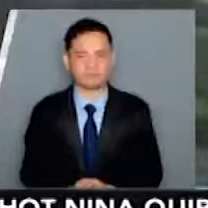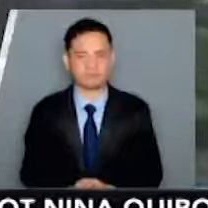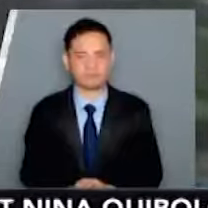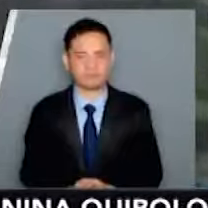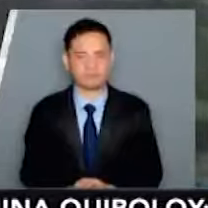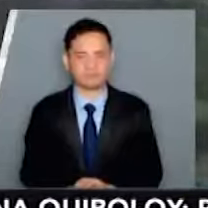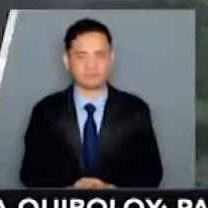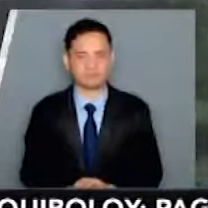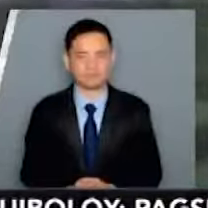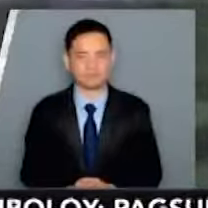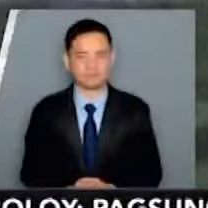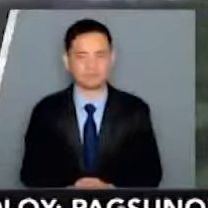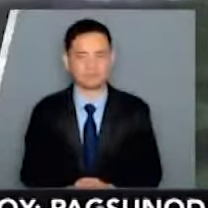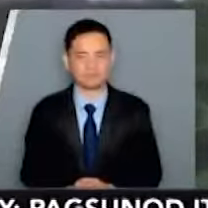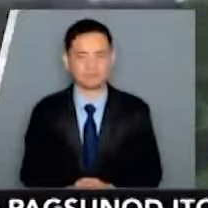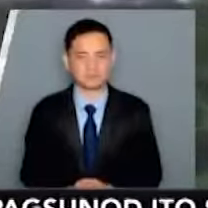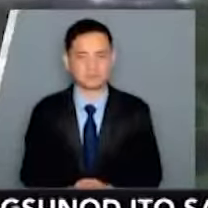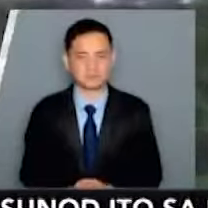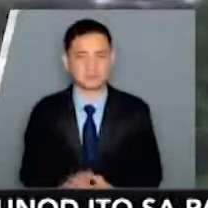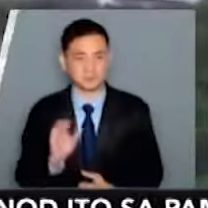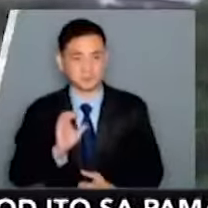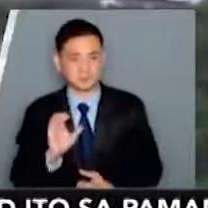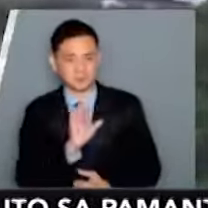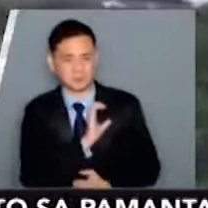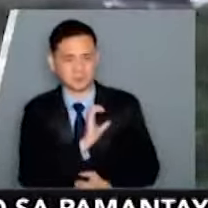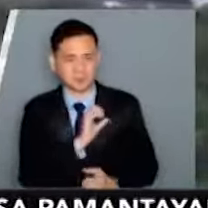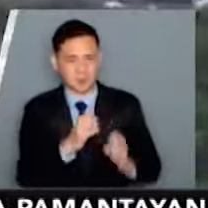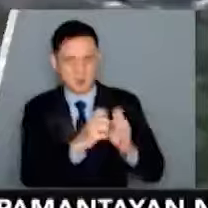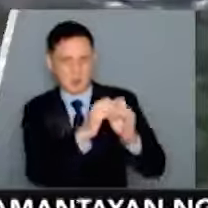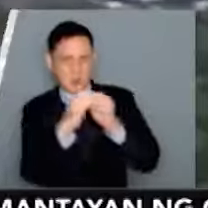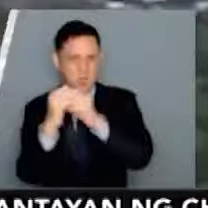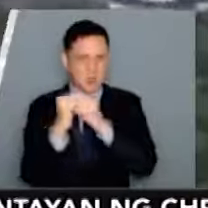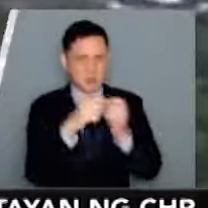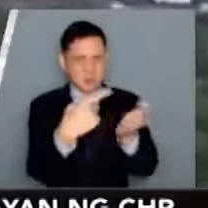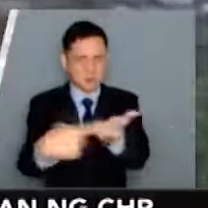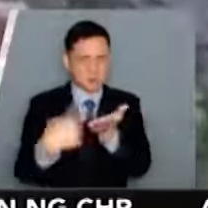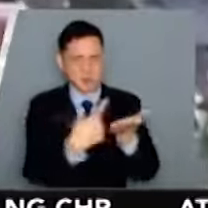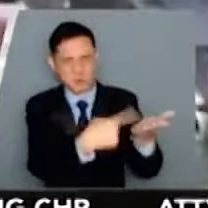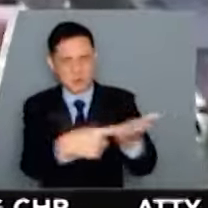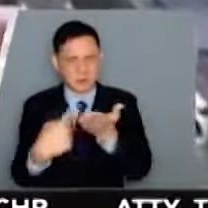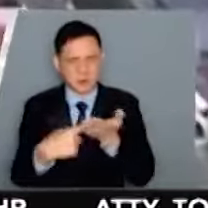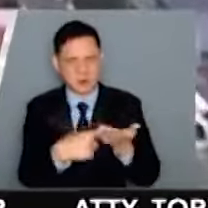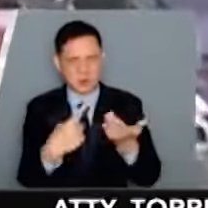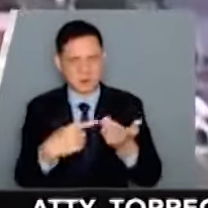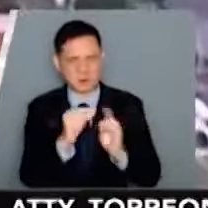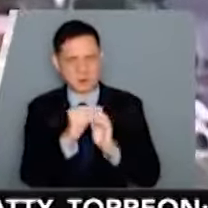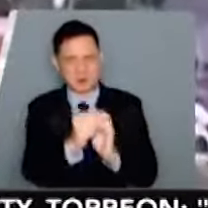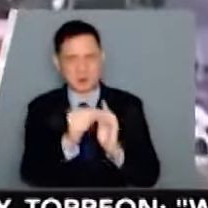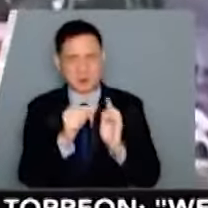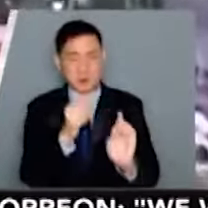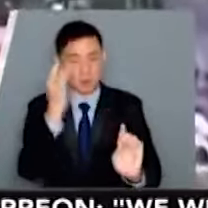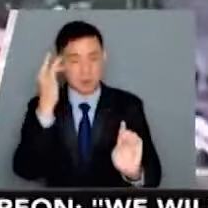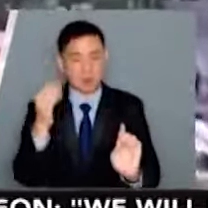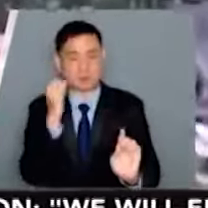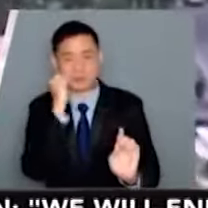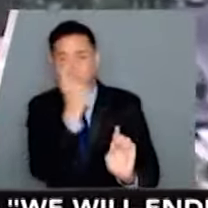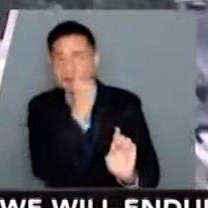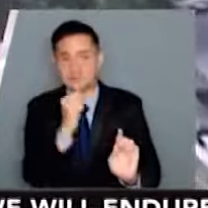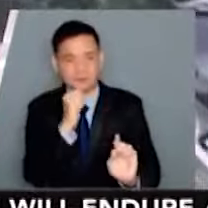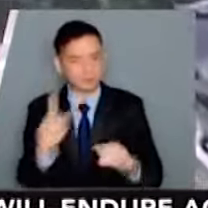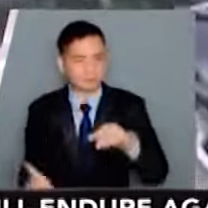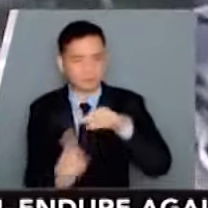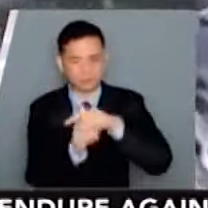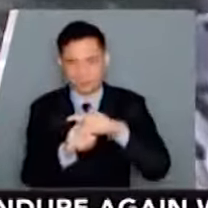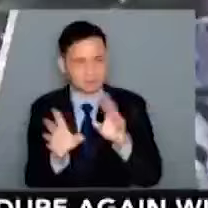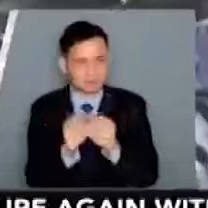Nagkasagutan ang ilang kongresista sa budget hearing ng Office of the Vice President na hindi sinipot ni VP Sara Duterte. Kasabay niya naglabas ng